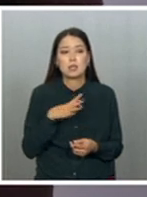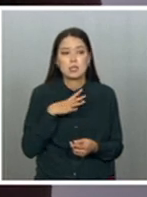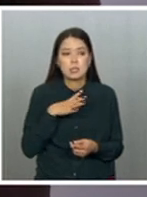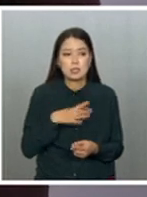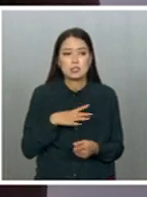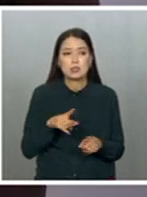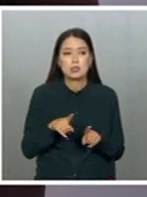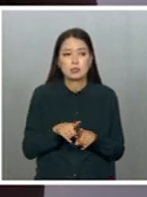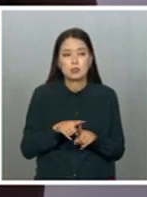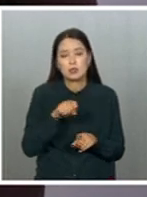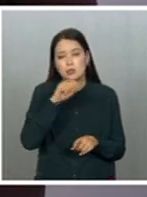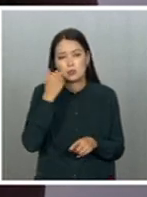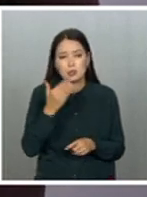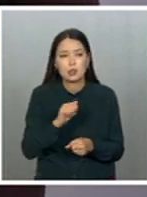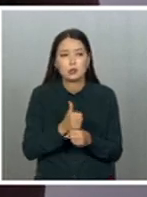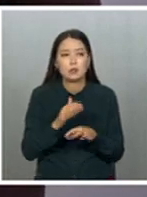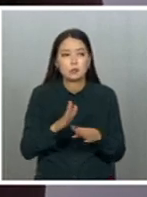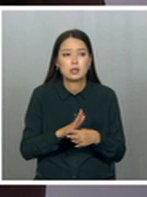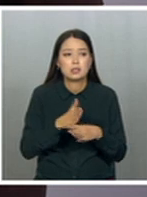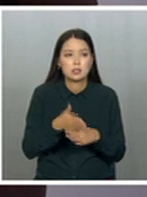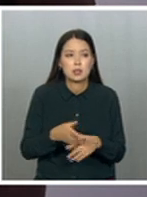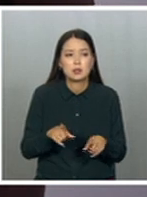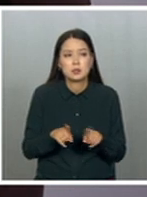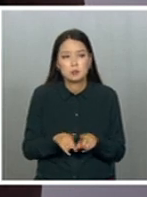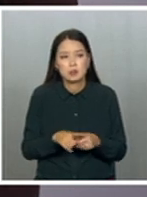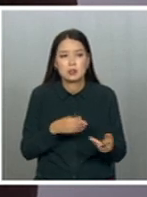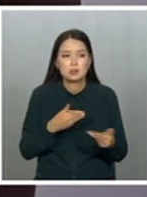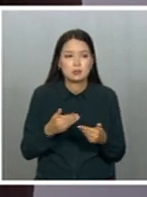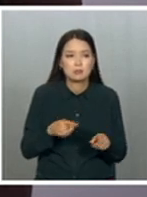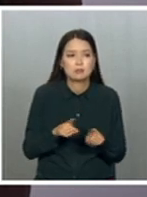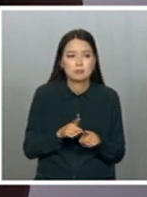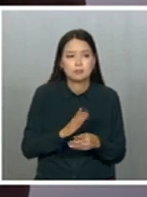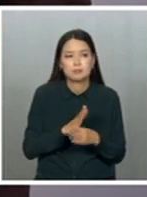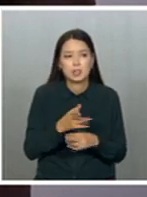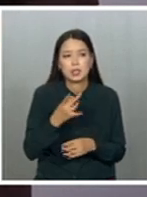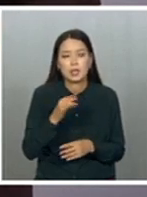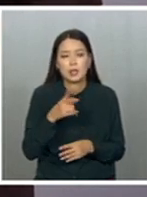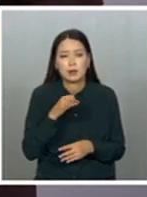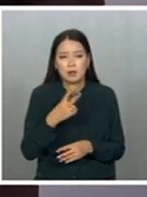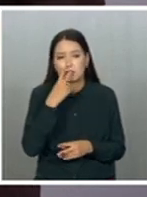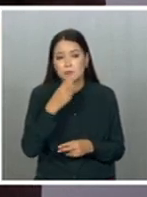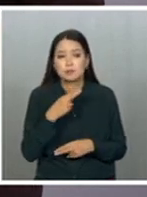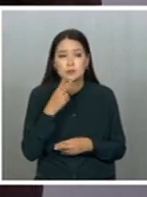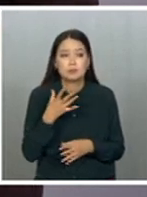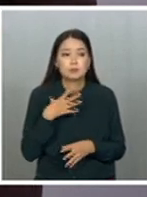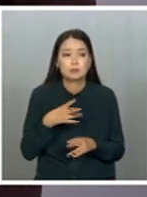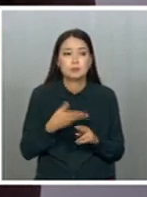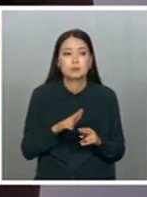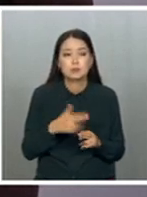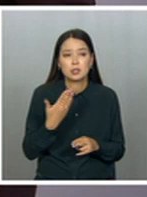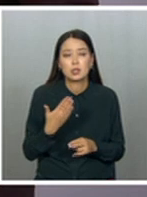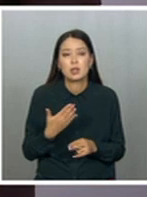төренің бармақ батардай шыңырейген ұртын бағып еді, Крейгел сыр бермеді. Бұл жердегі бармақ